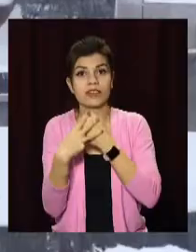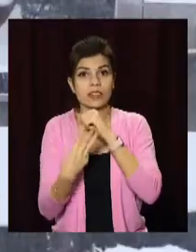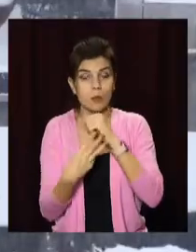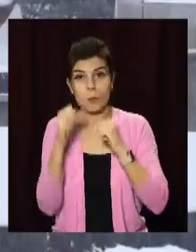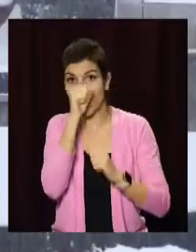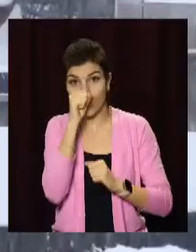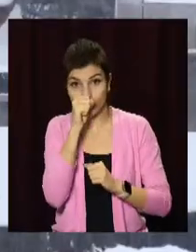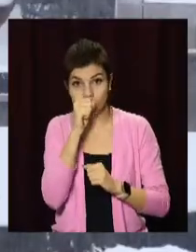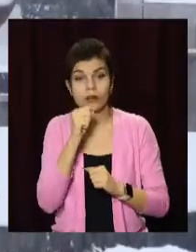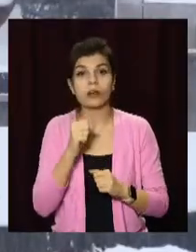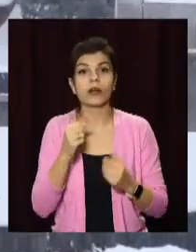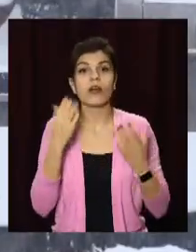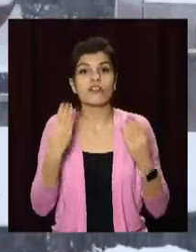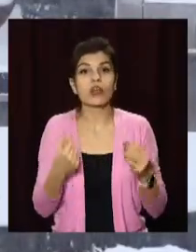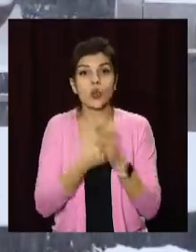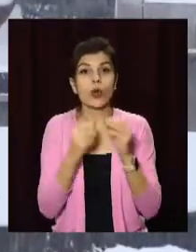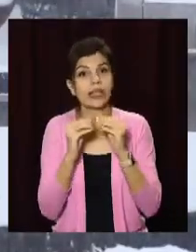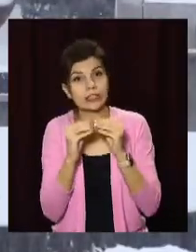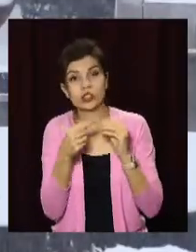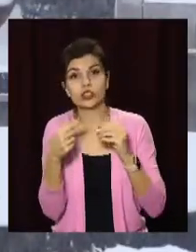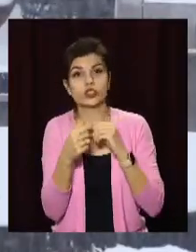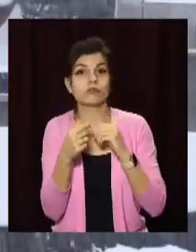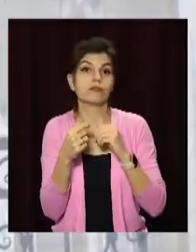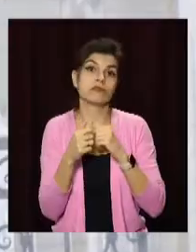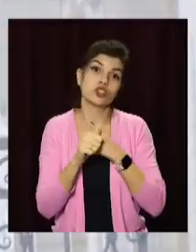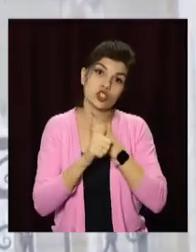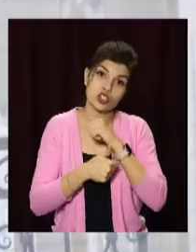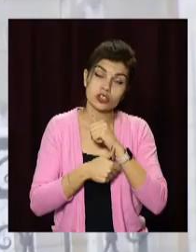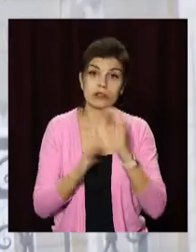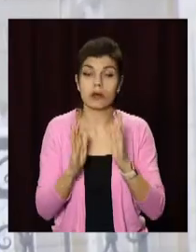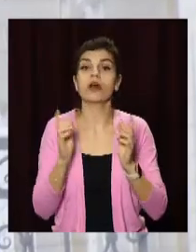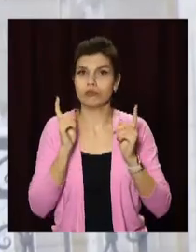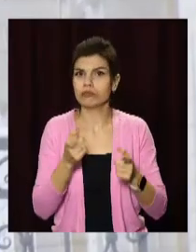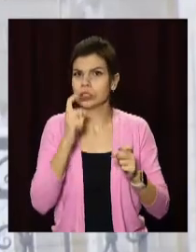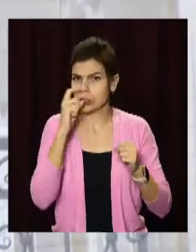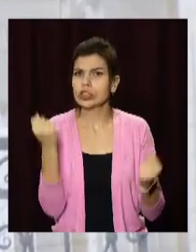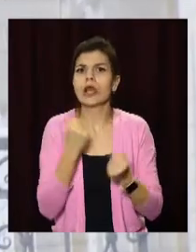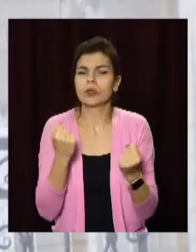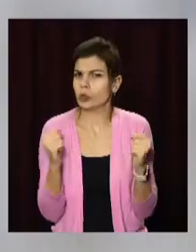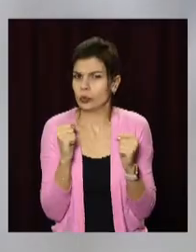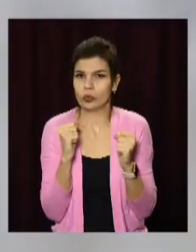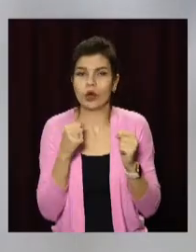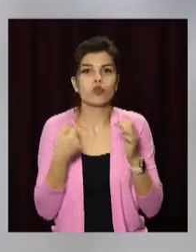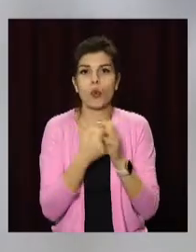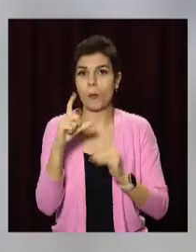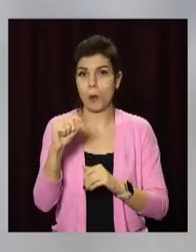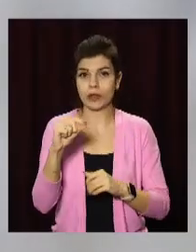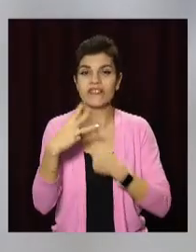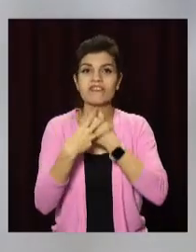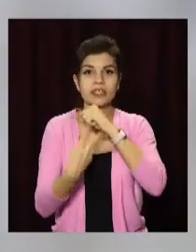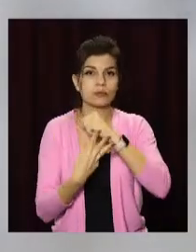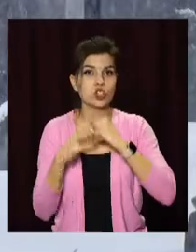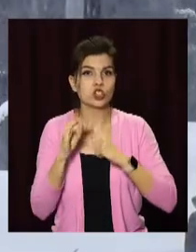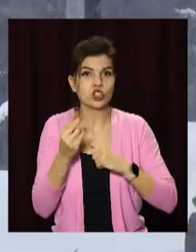градусів морозу, вдень до 10-16. Протримається по-справжньому зимова погода до понеділка